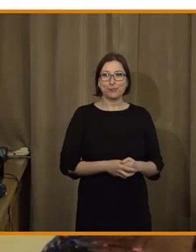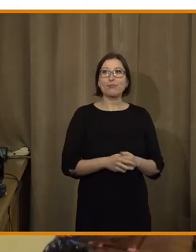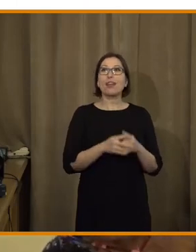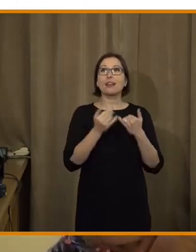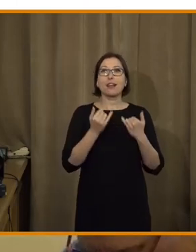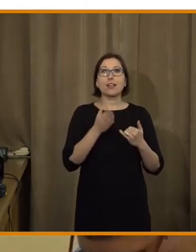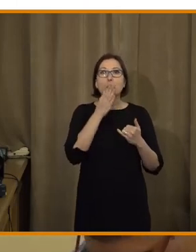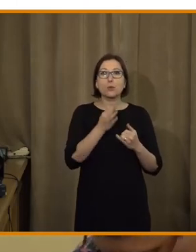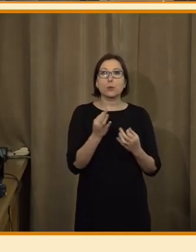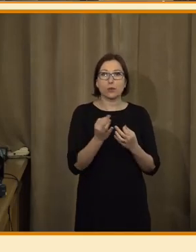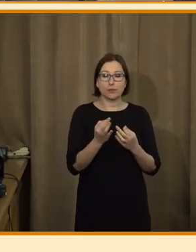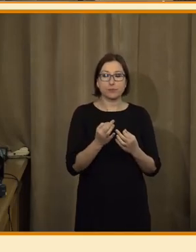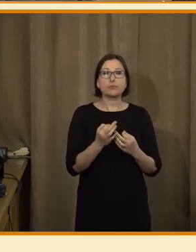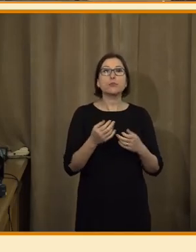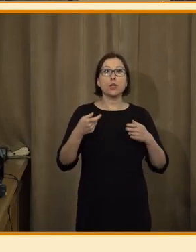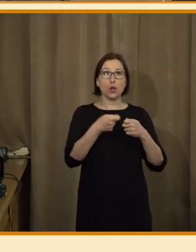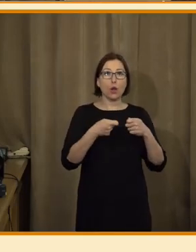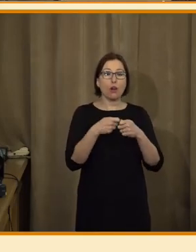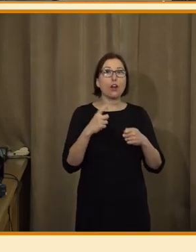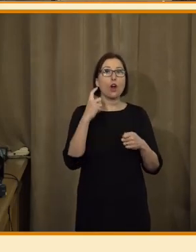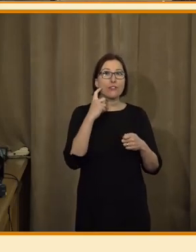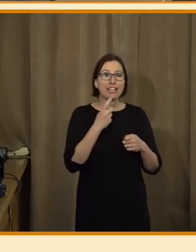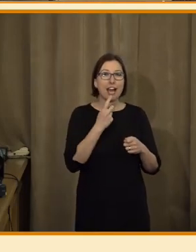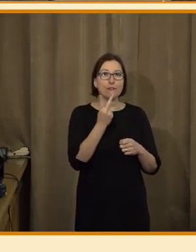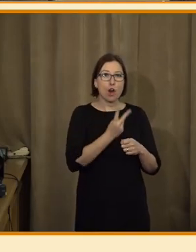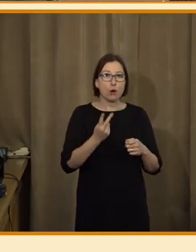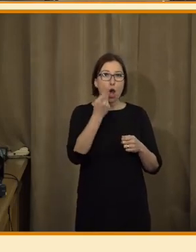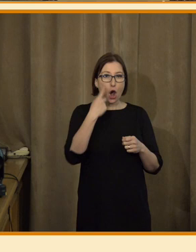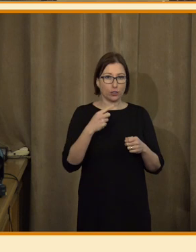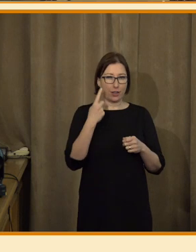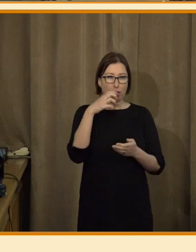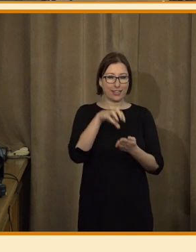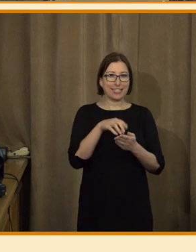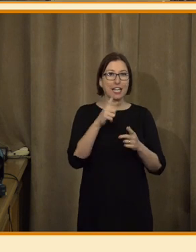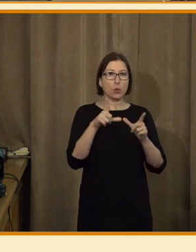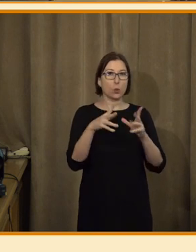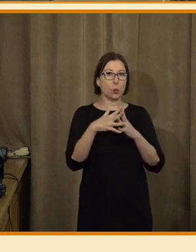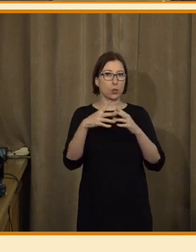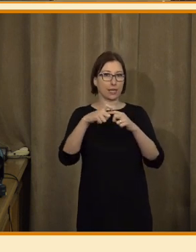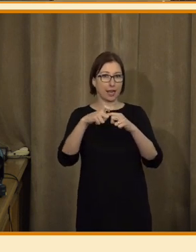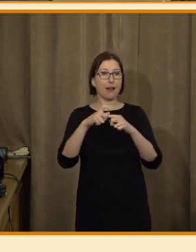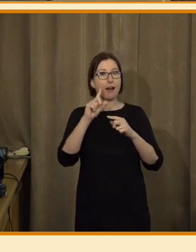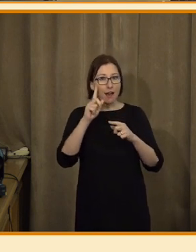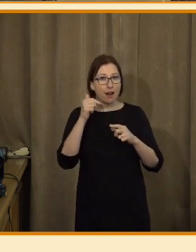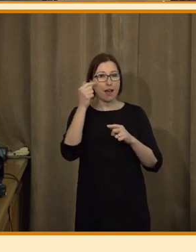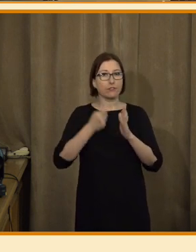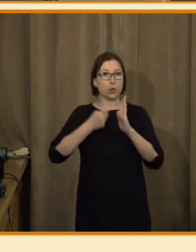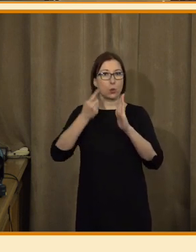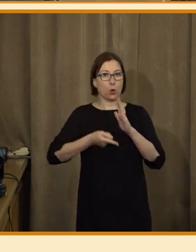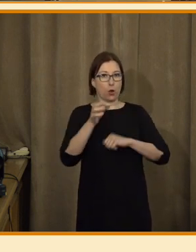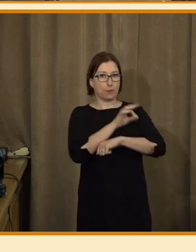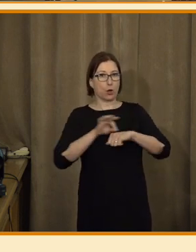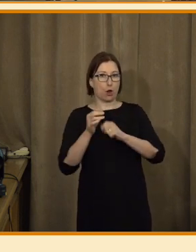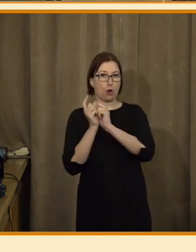čeká? Jak pravil kolega Jan Vobořil z organizace Juridicum Remedium, která je hlavním řešitelem tohoto